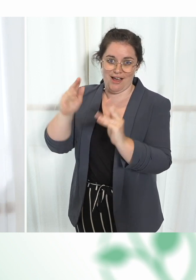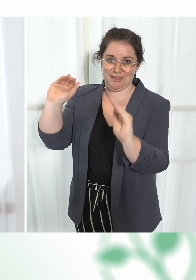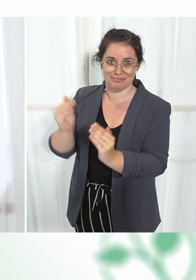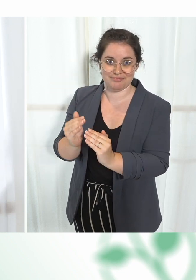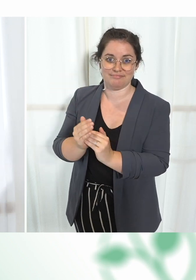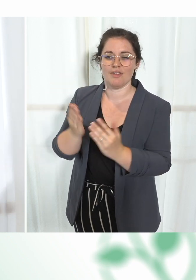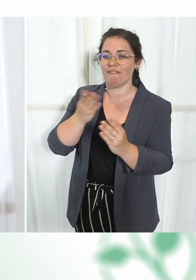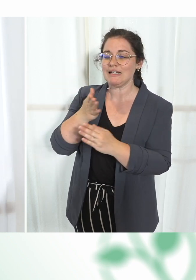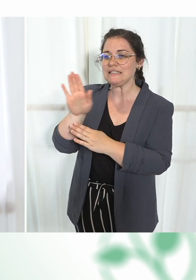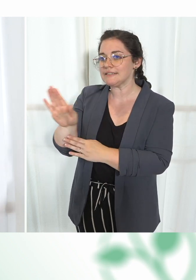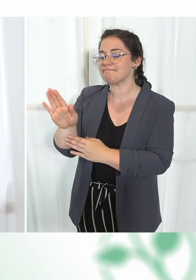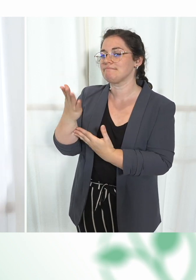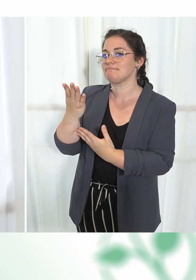haben,